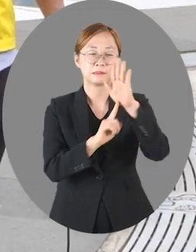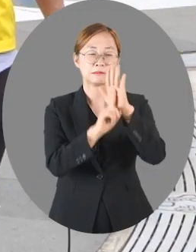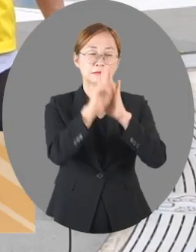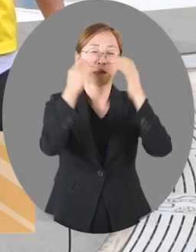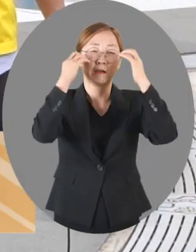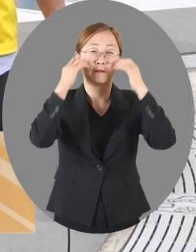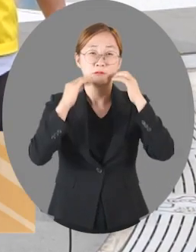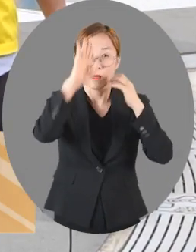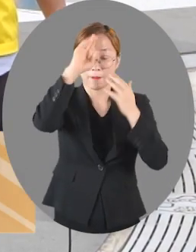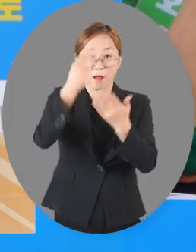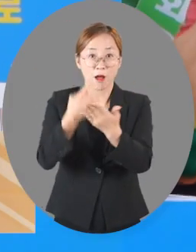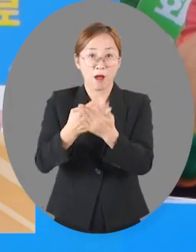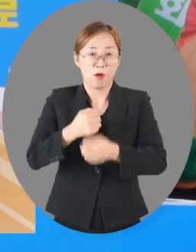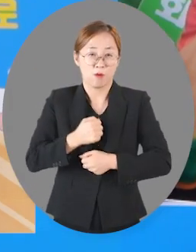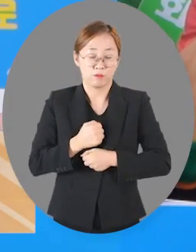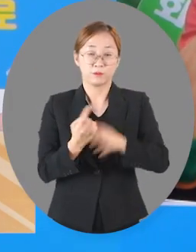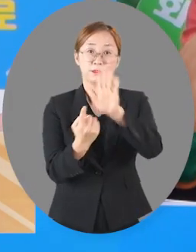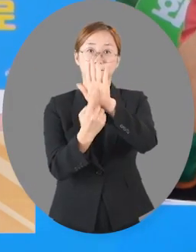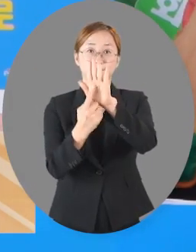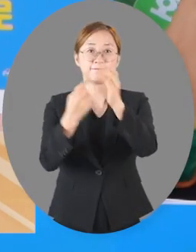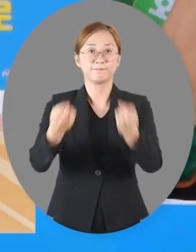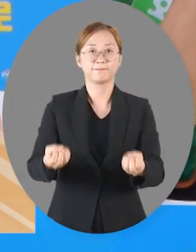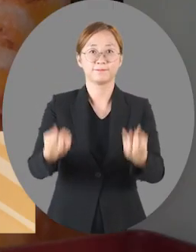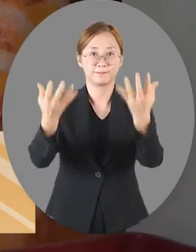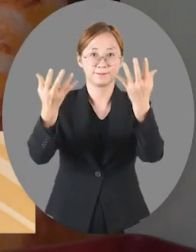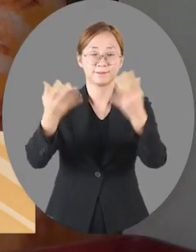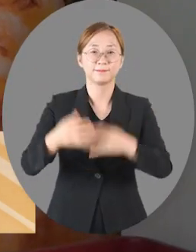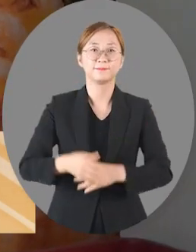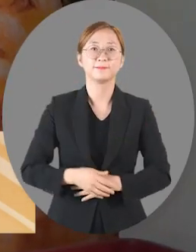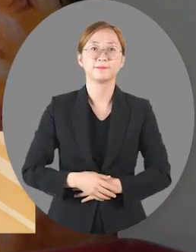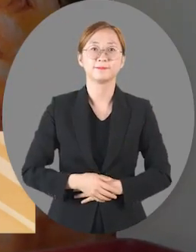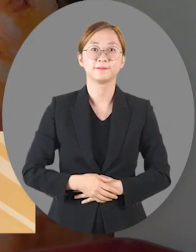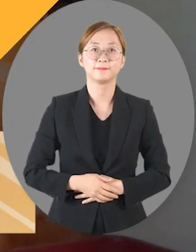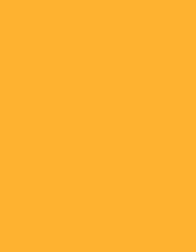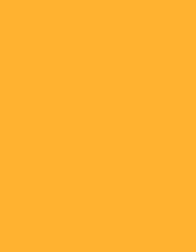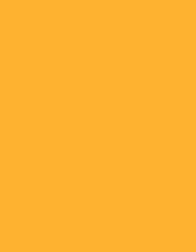폭염 대비 온열질환 예방 캠페인을 진행했습니다.